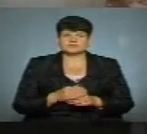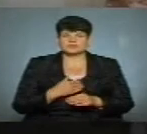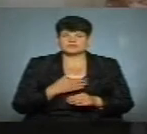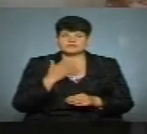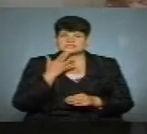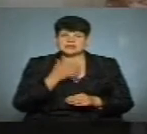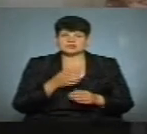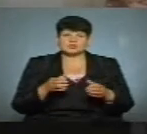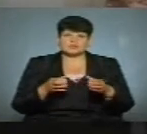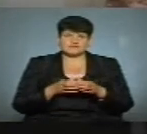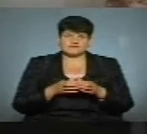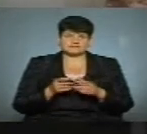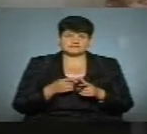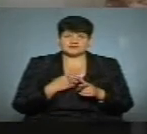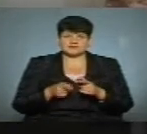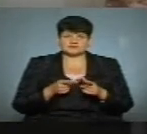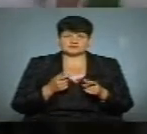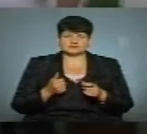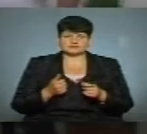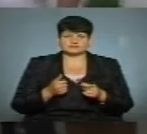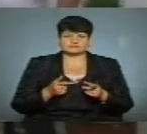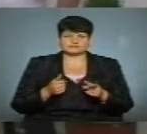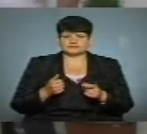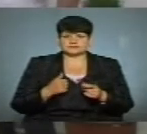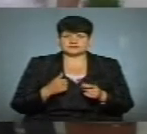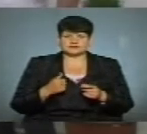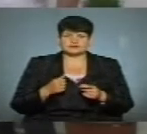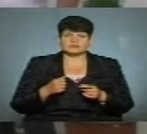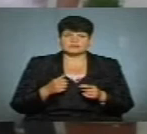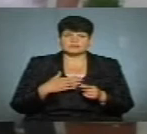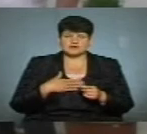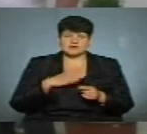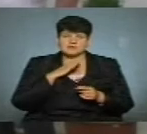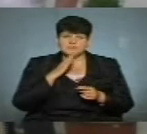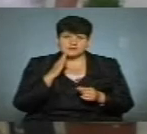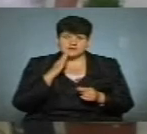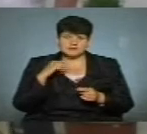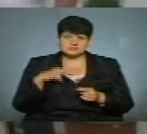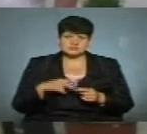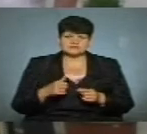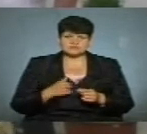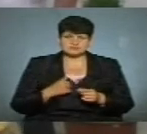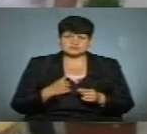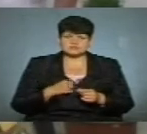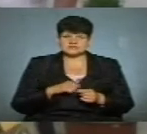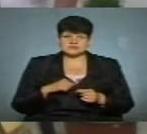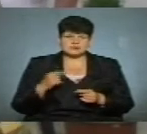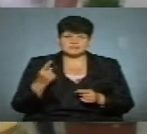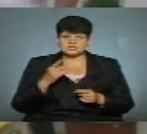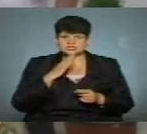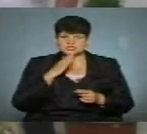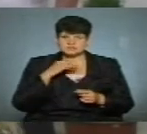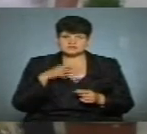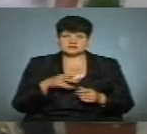Національну гвардію, або в Збройні сили України. У 2014 році моя мама пішла військові, ну, саме перша жінка, яка пішла в